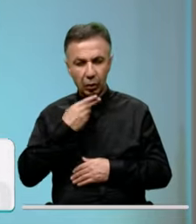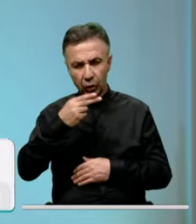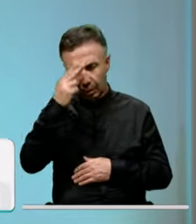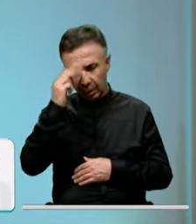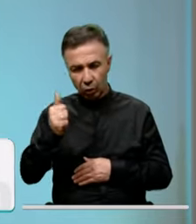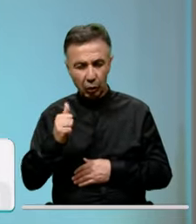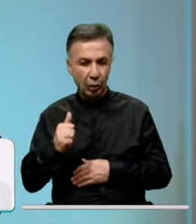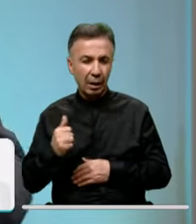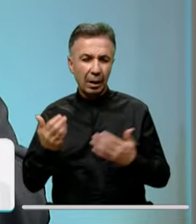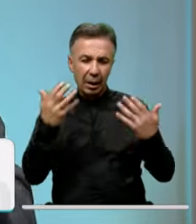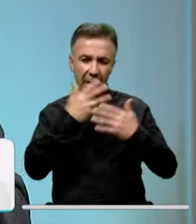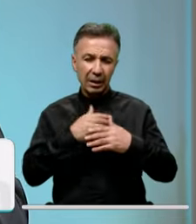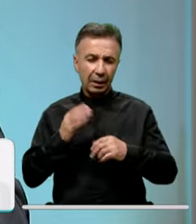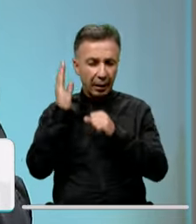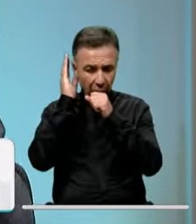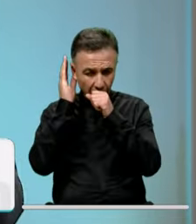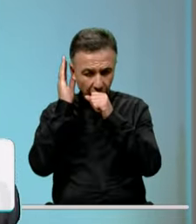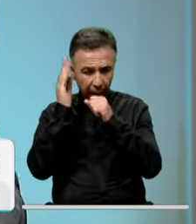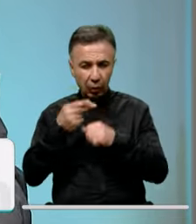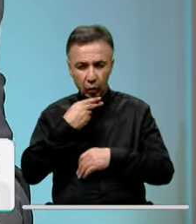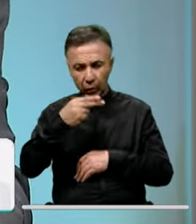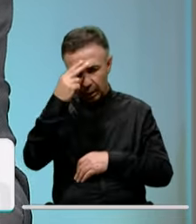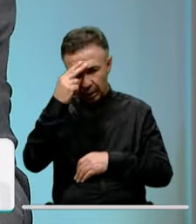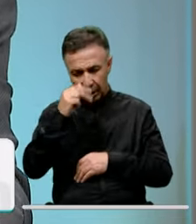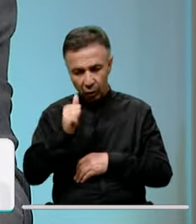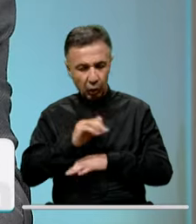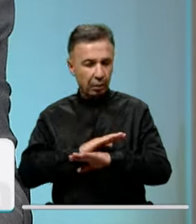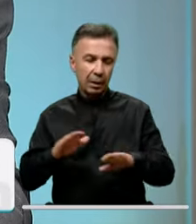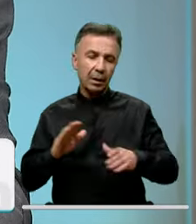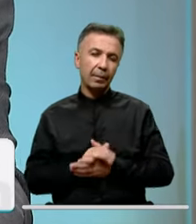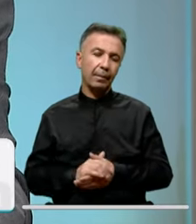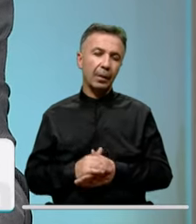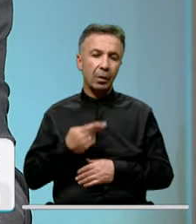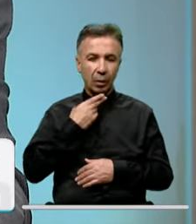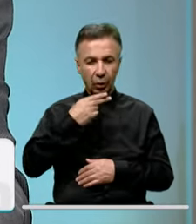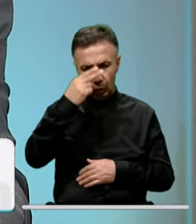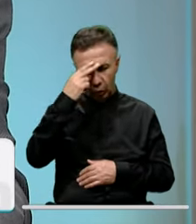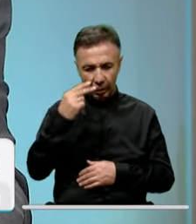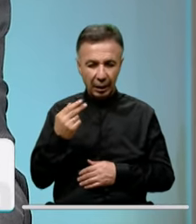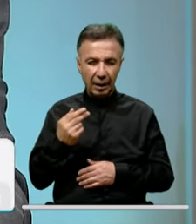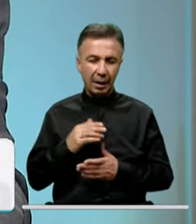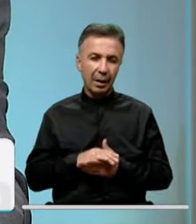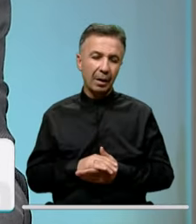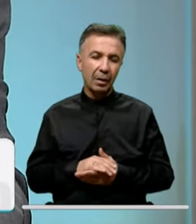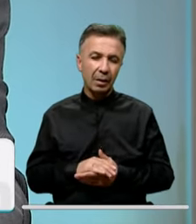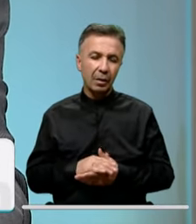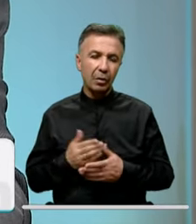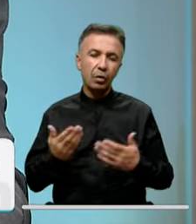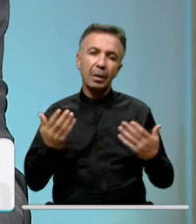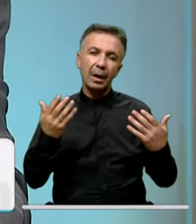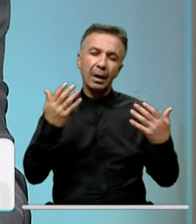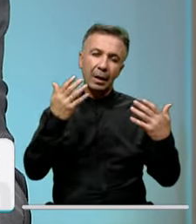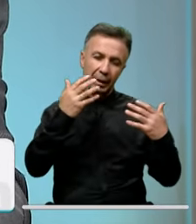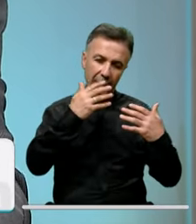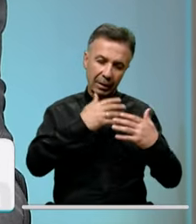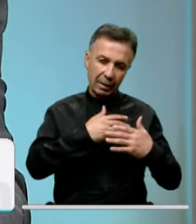günü akşam ezanı okunduğu zaman Cuma günü bitti. Dolayısıyla Cuma gecesi, yani Perşembe'yi Cuma'ya bağlayan gece